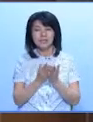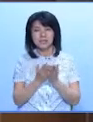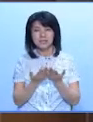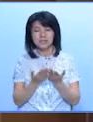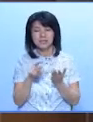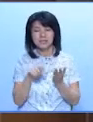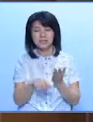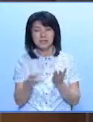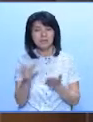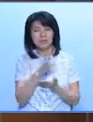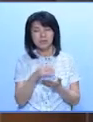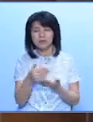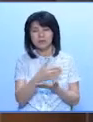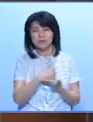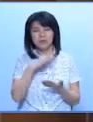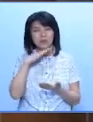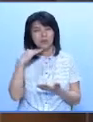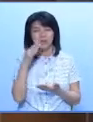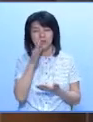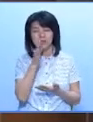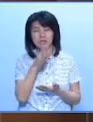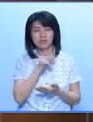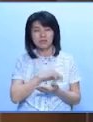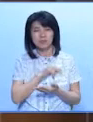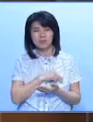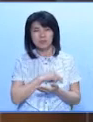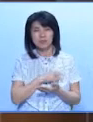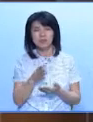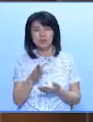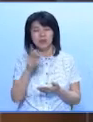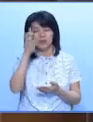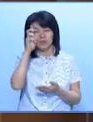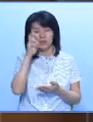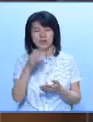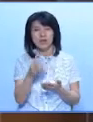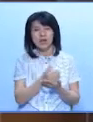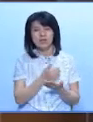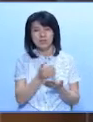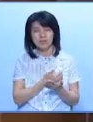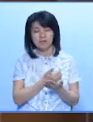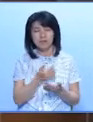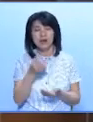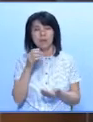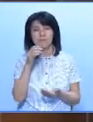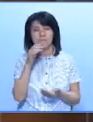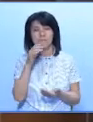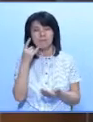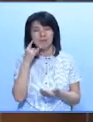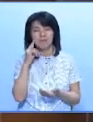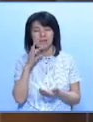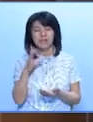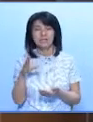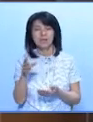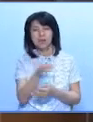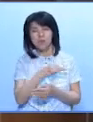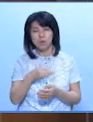В этих книгах собран многолетний и кропотливый труд сотрудников Государственного архива Павлодарской области. На страницах